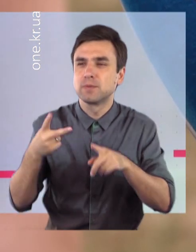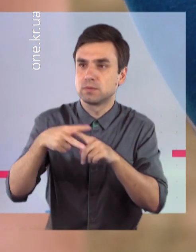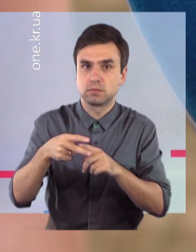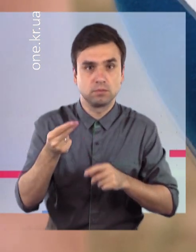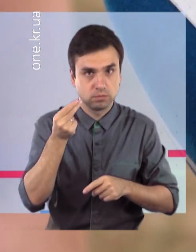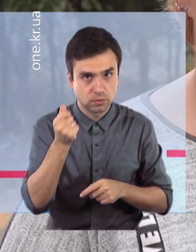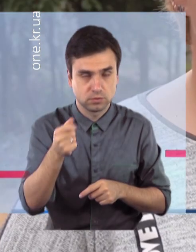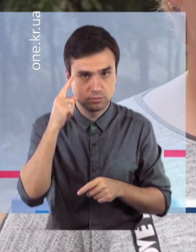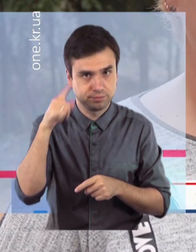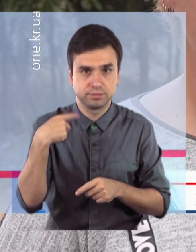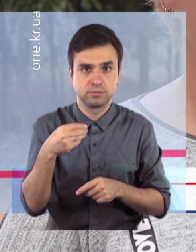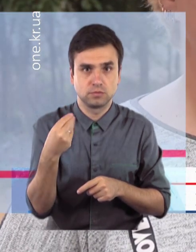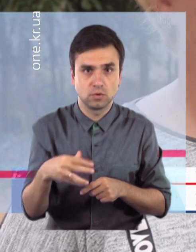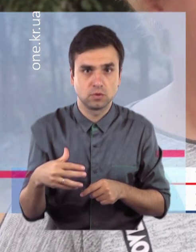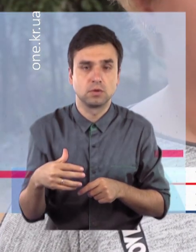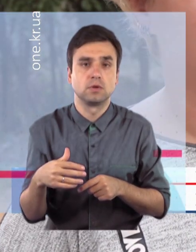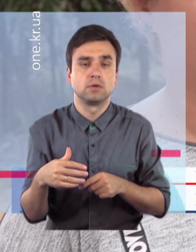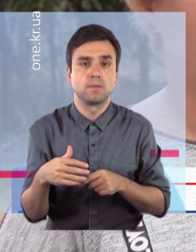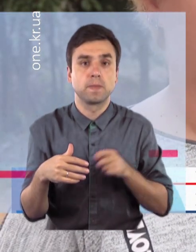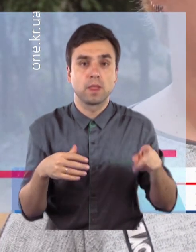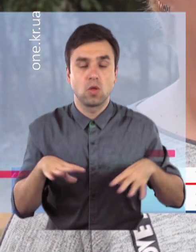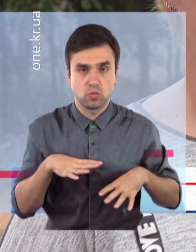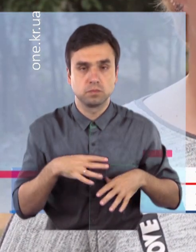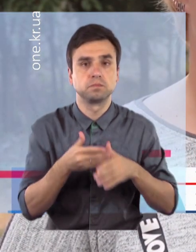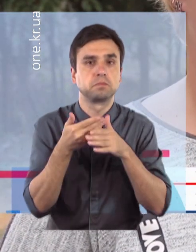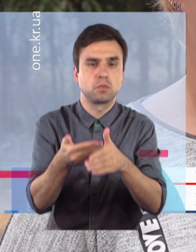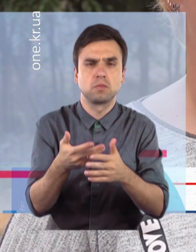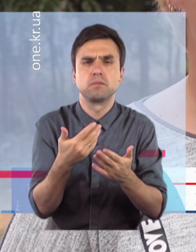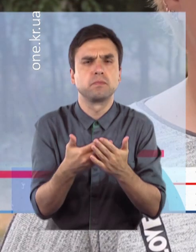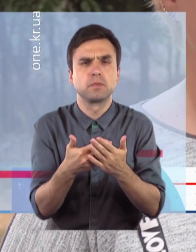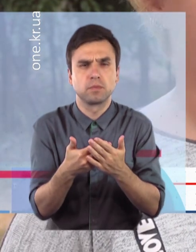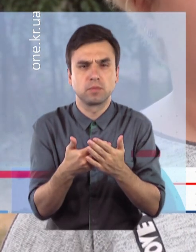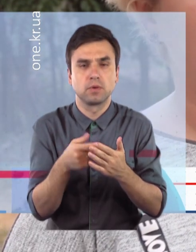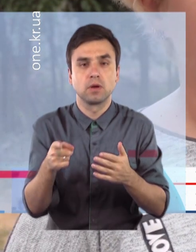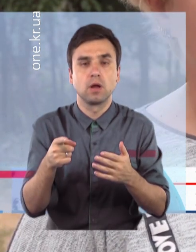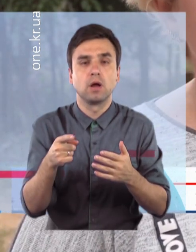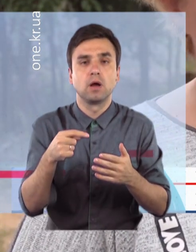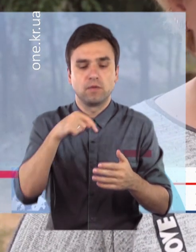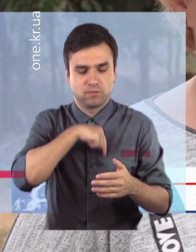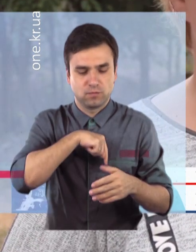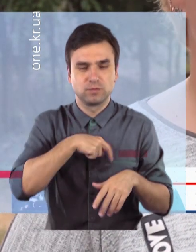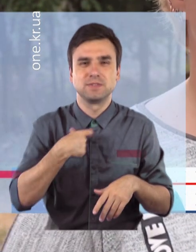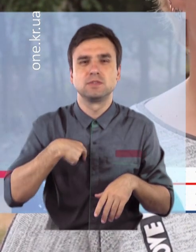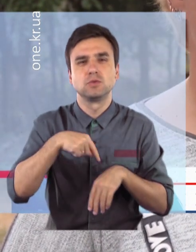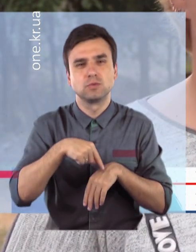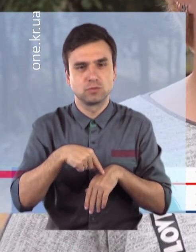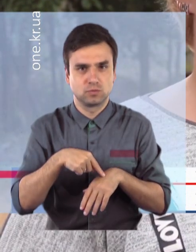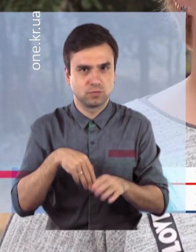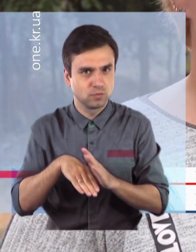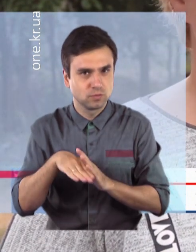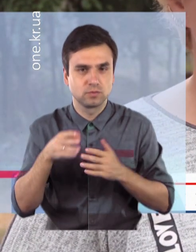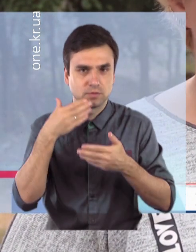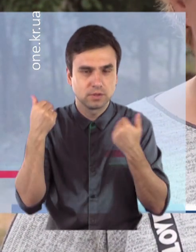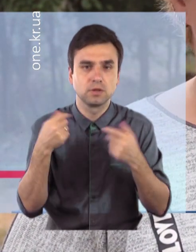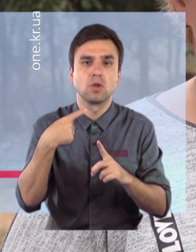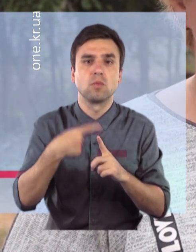Помагає дуже хороший емоціональний фон і фізично у нього улучшається. У нього проблеми з ногами, тому, от, сидя на лошаді, у